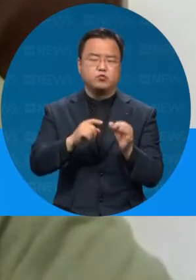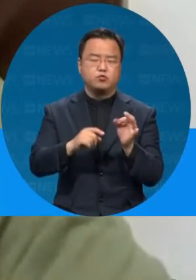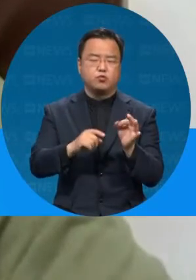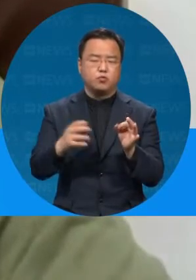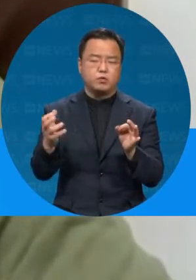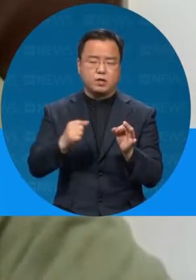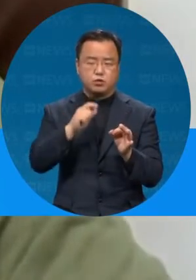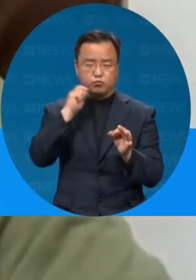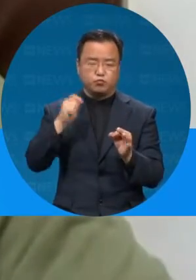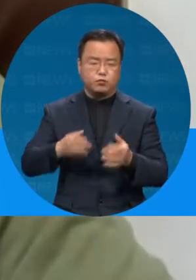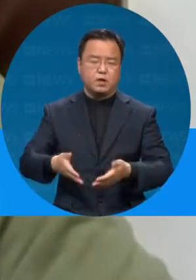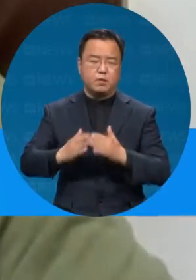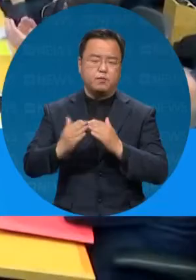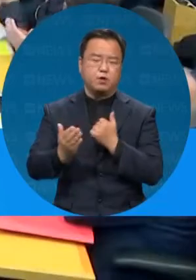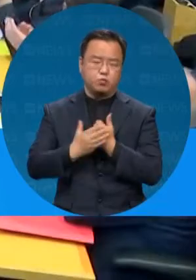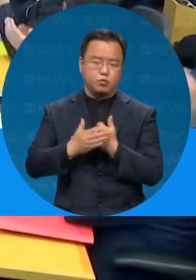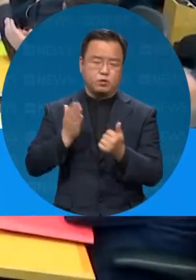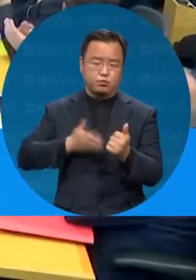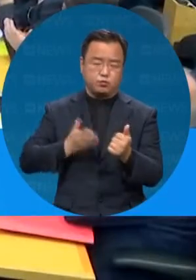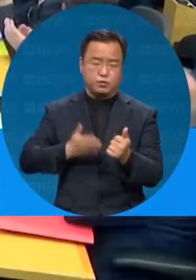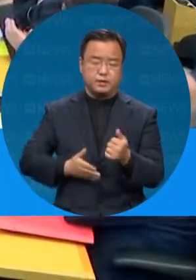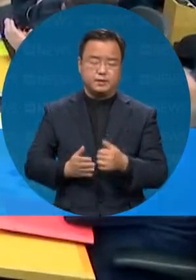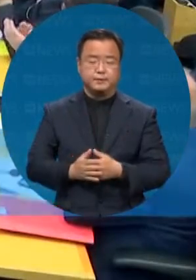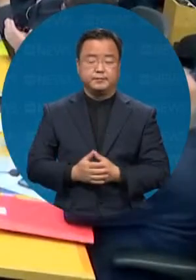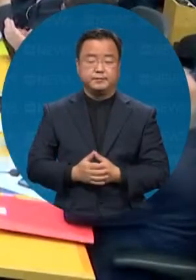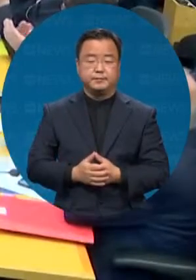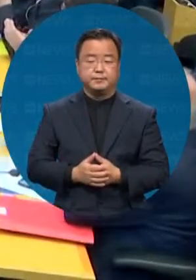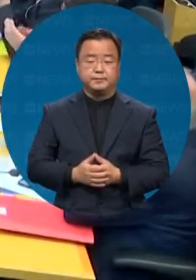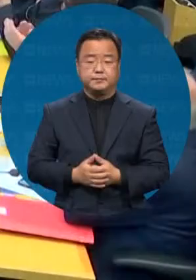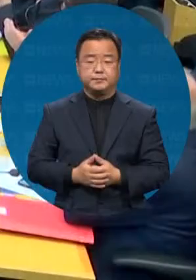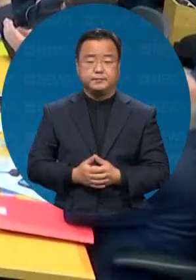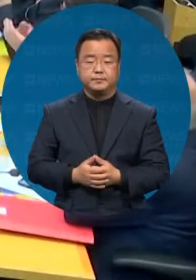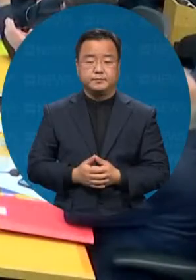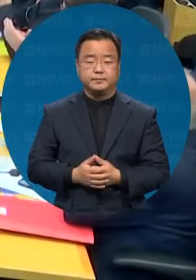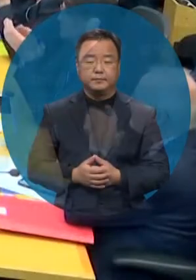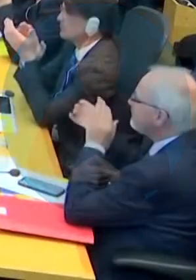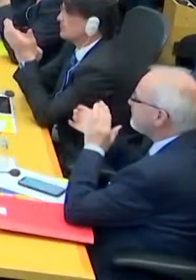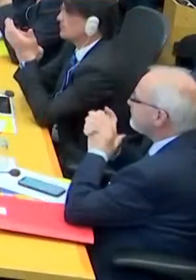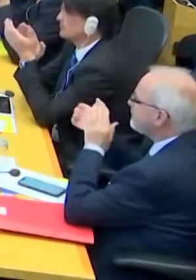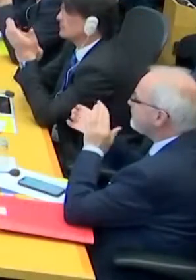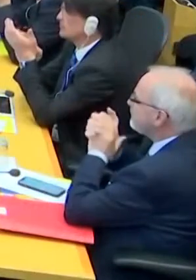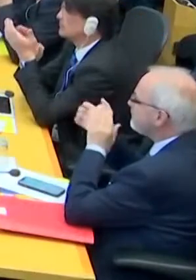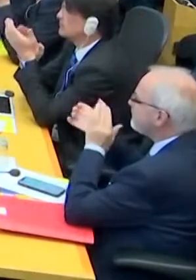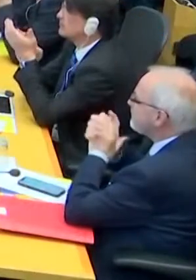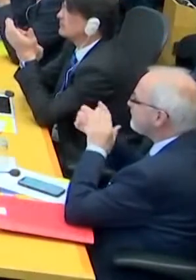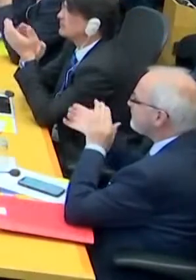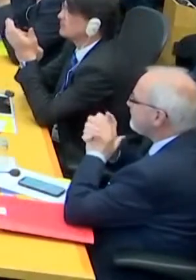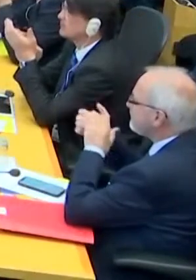우크라이나 재건을 돕는 데 써줄 것을 요청했습니다. 지금까지 글로벌 브리핑이었습니다.